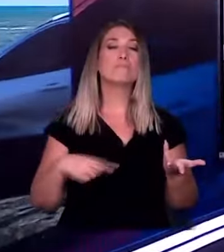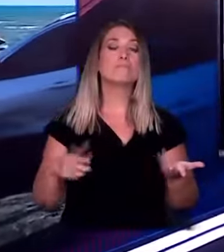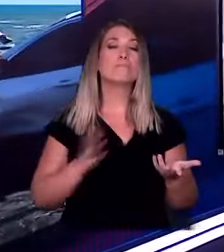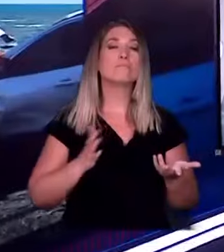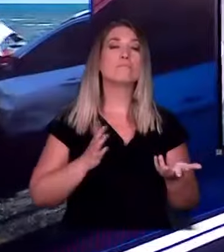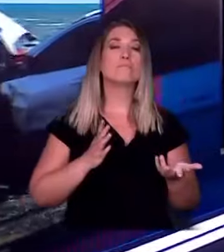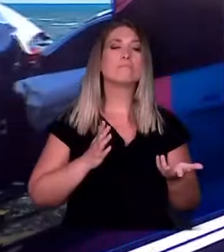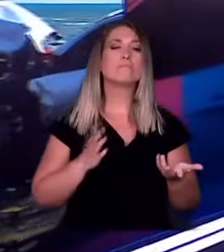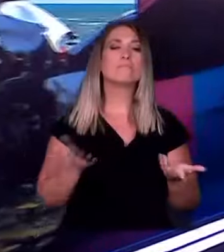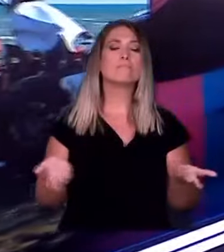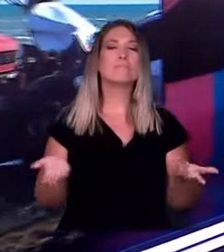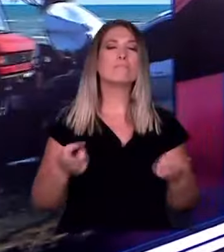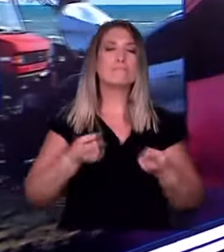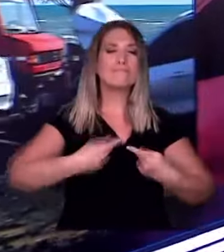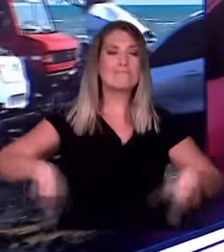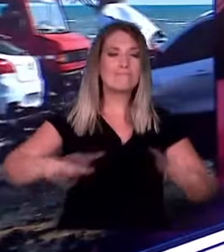αυτονοήτως, κανένα ίχνος ρατσισμού.